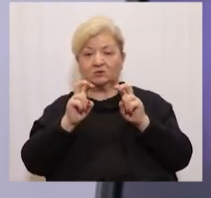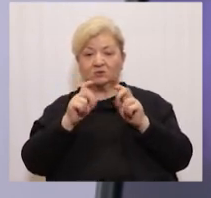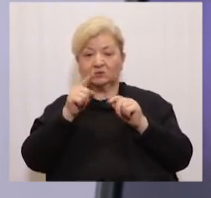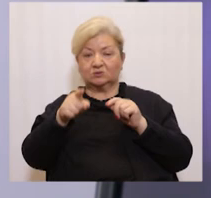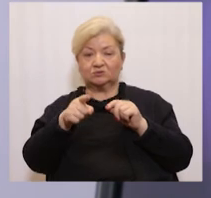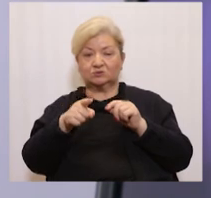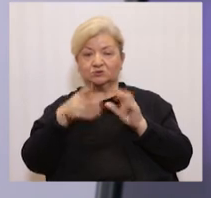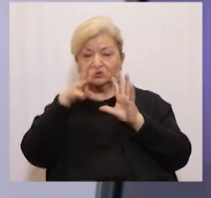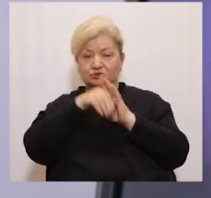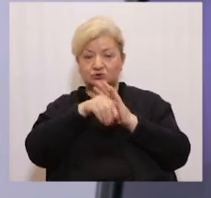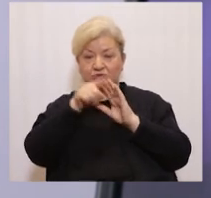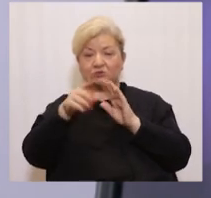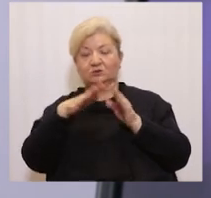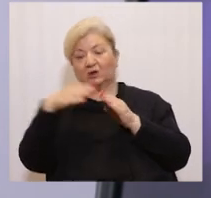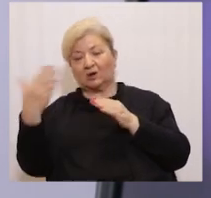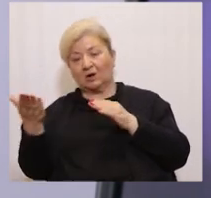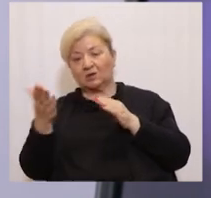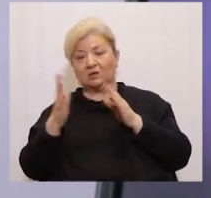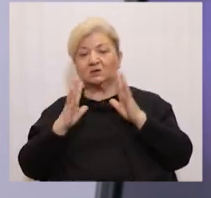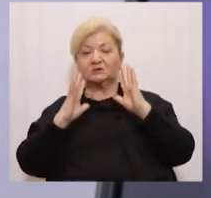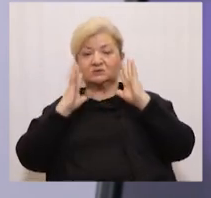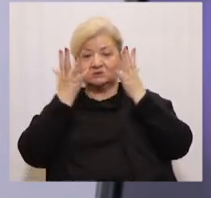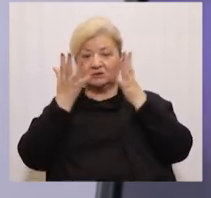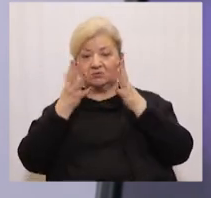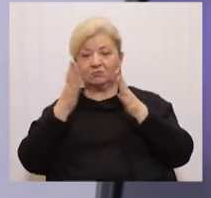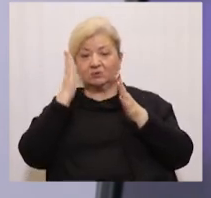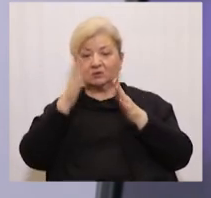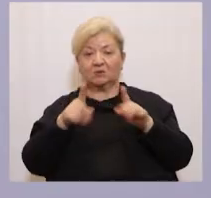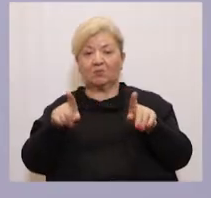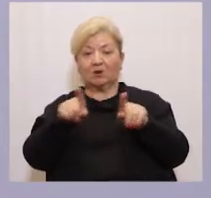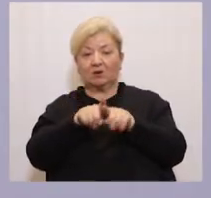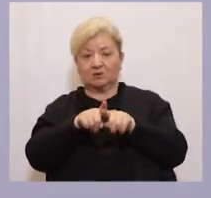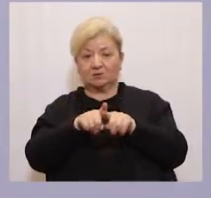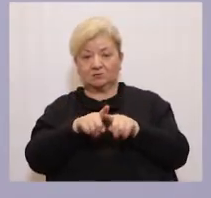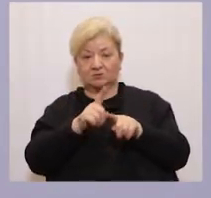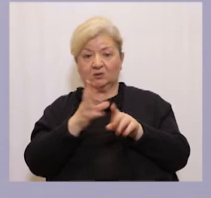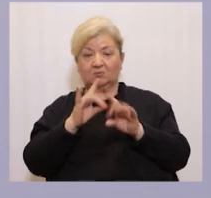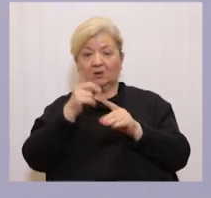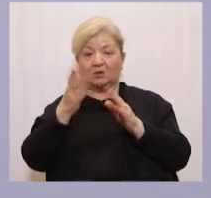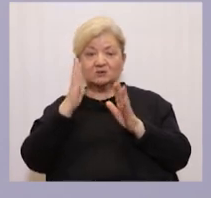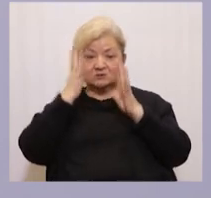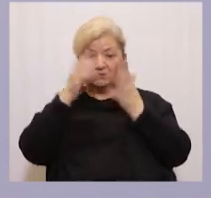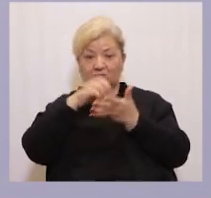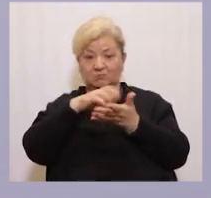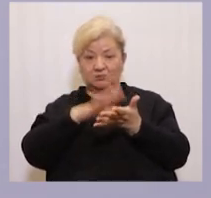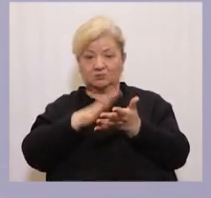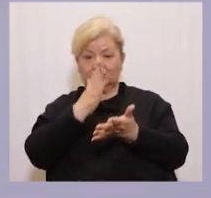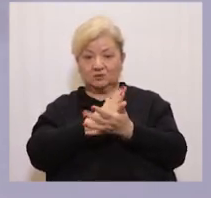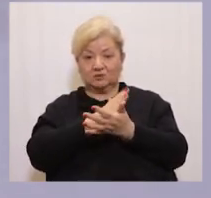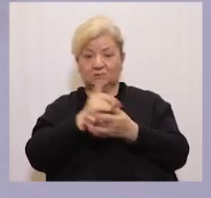რომ შიგნით და გარეთ წნევები იქნება ერთნაირი. მაშინ თუ წნევა ფიქსირებული გვაქვს, ჩვენ